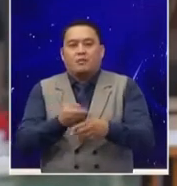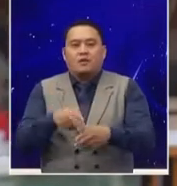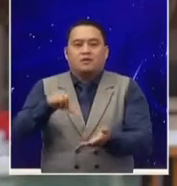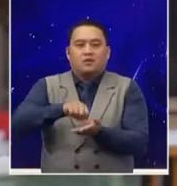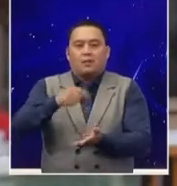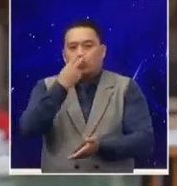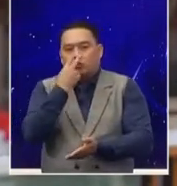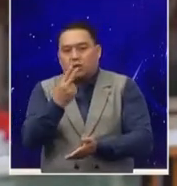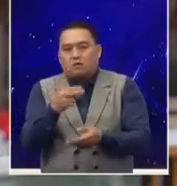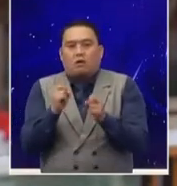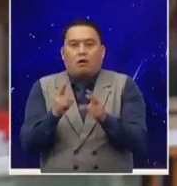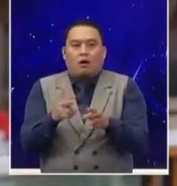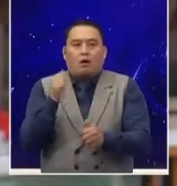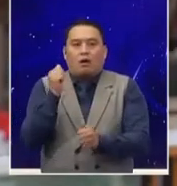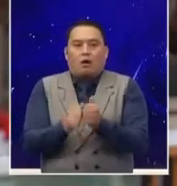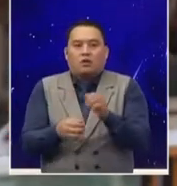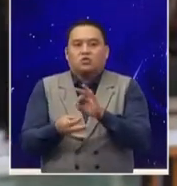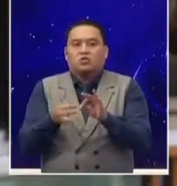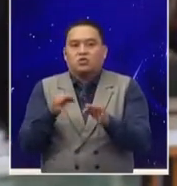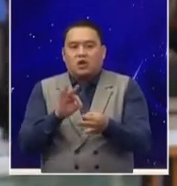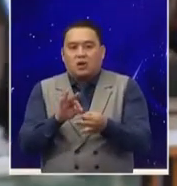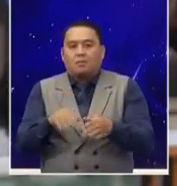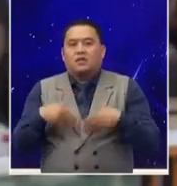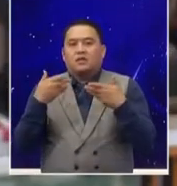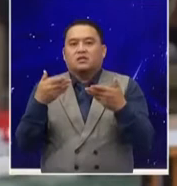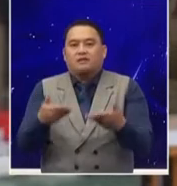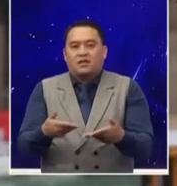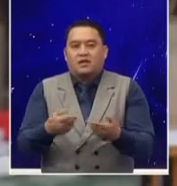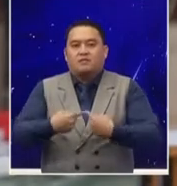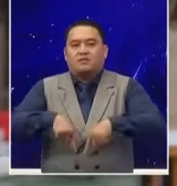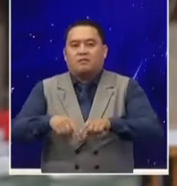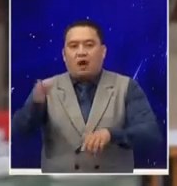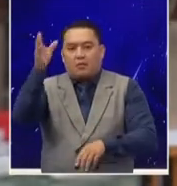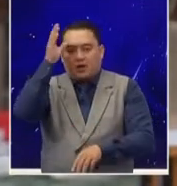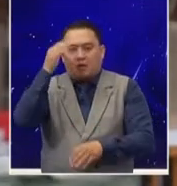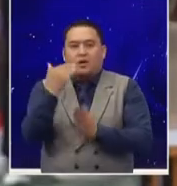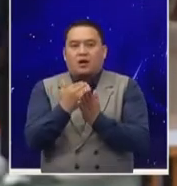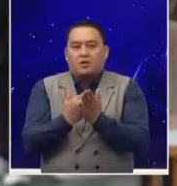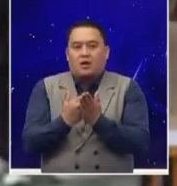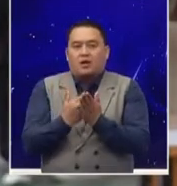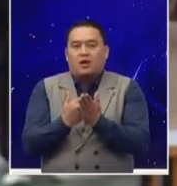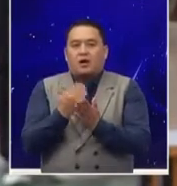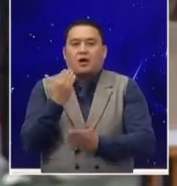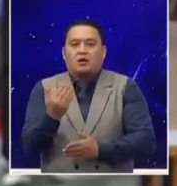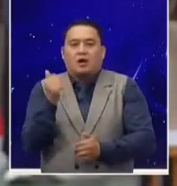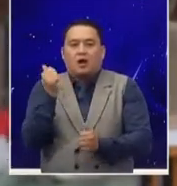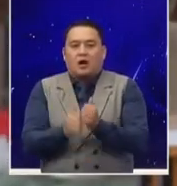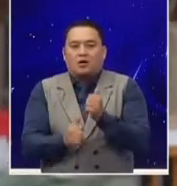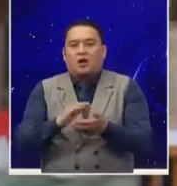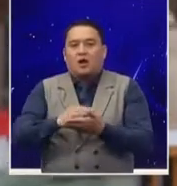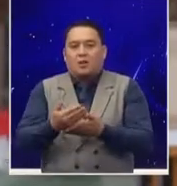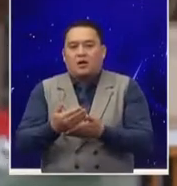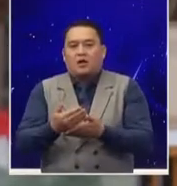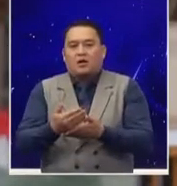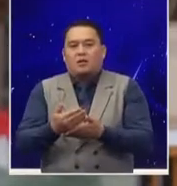участвуем, смотрим, как она. Каждый тщательно представители сферы образования, это программисты, компьютерщики, они каждый компьютер,